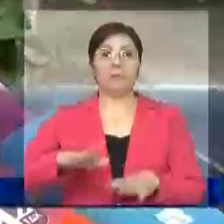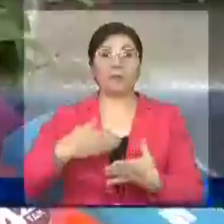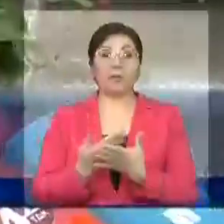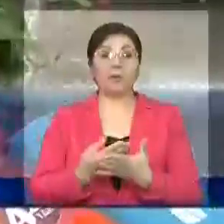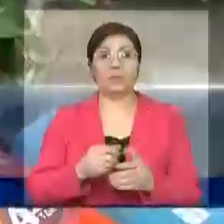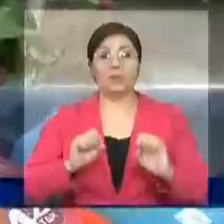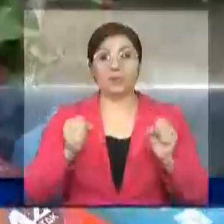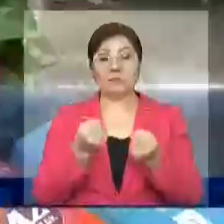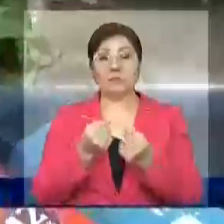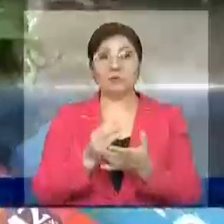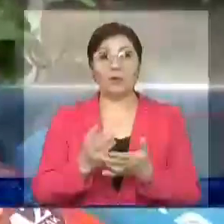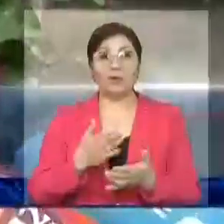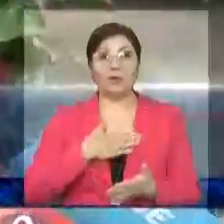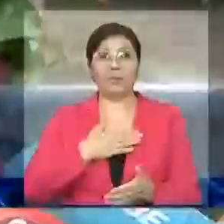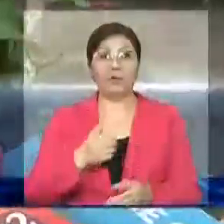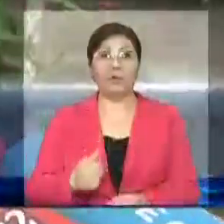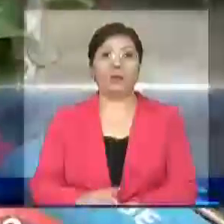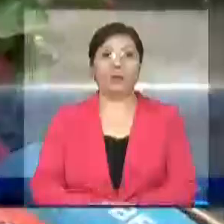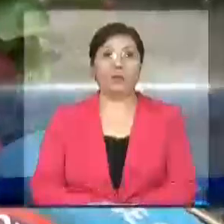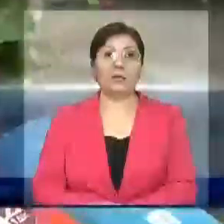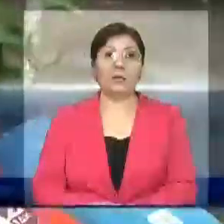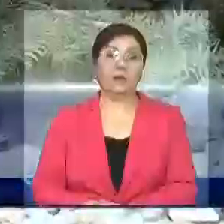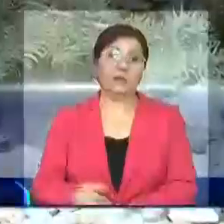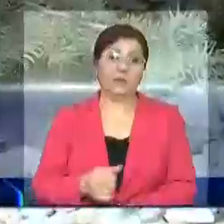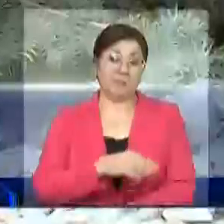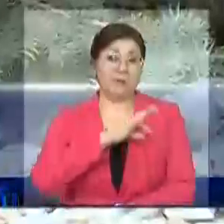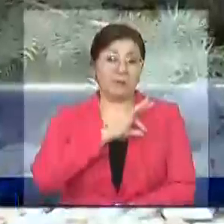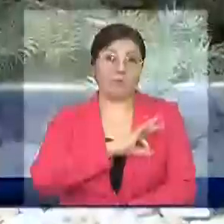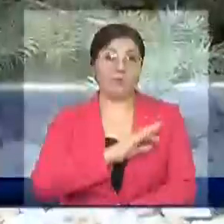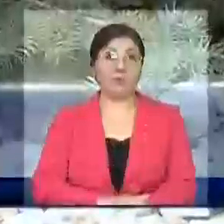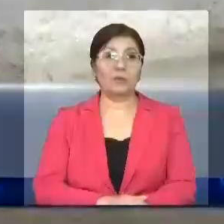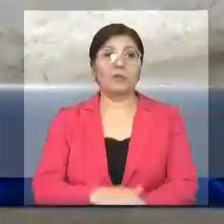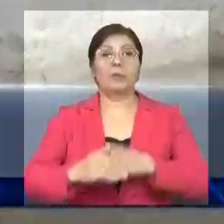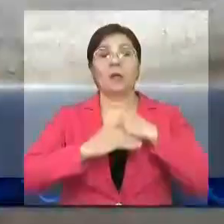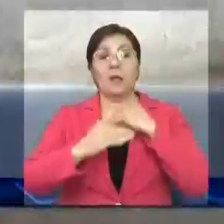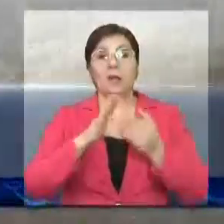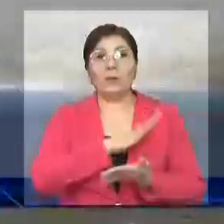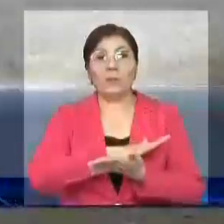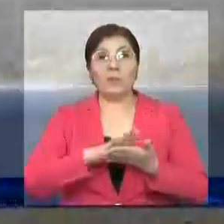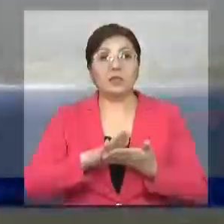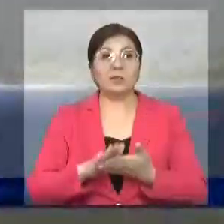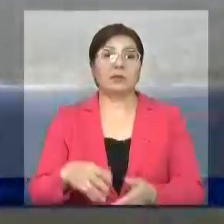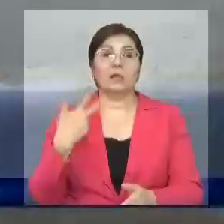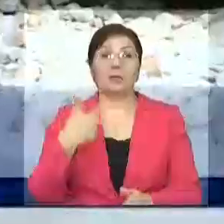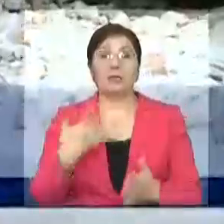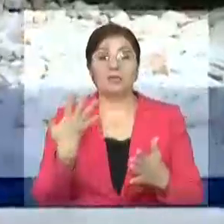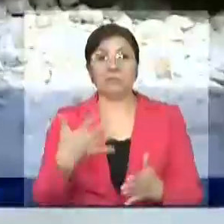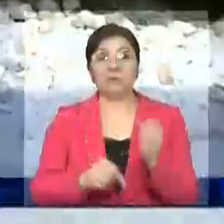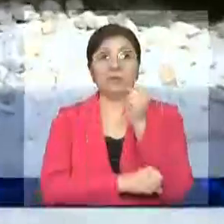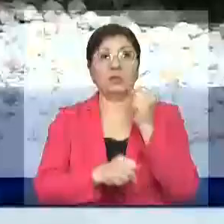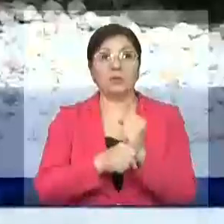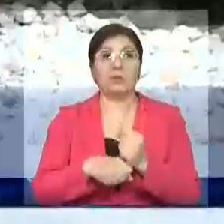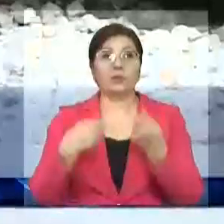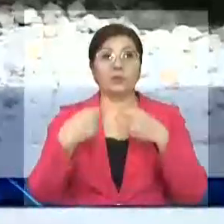течение зимы мы это пробуем. К слову, всего на уборку территории в рамках акции вышли 35 сотрудников торгового